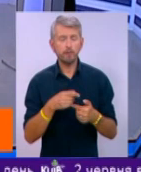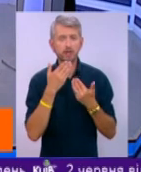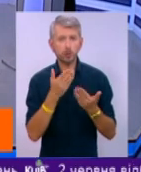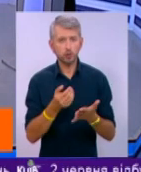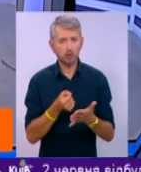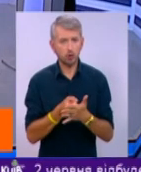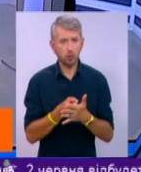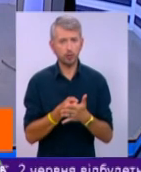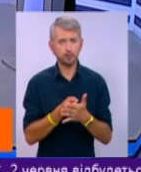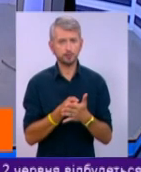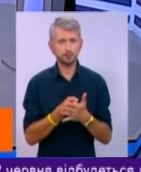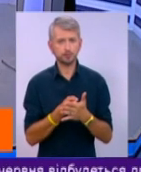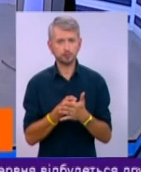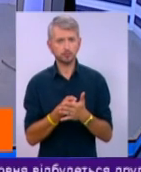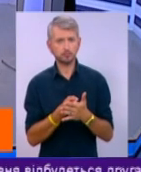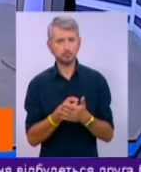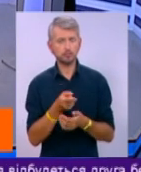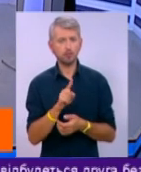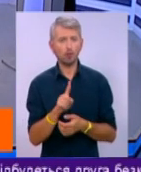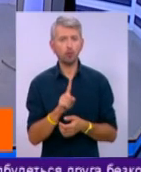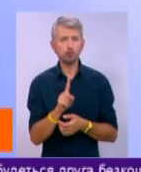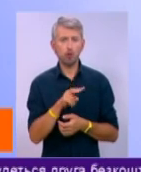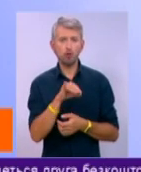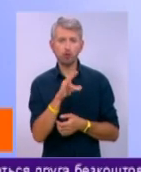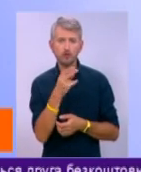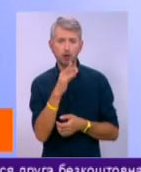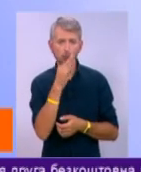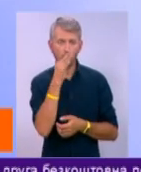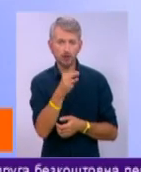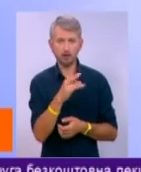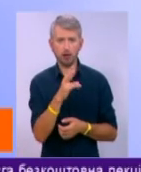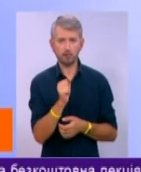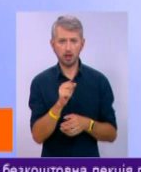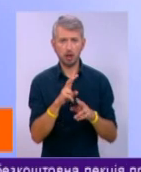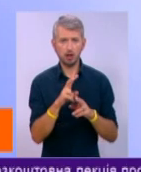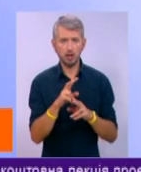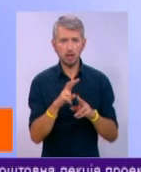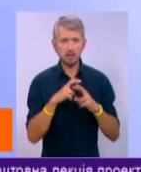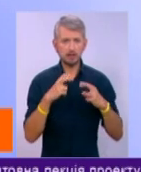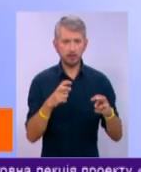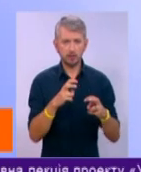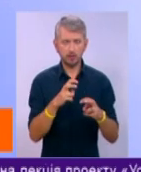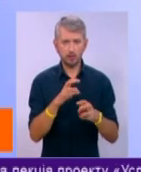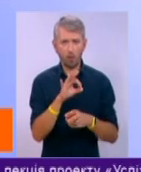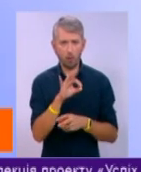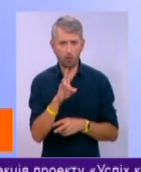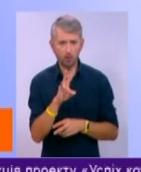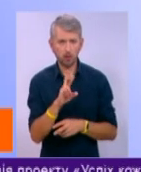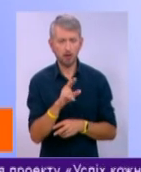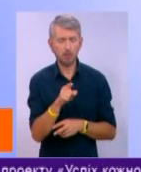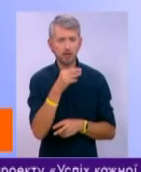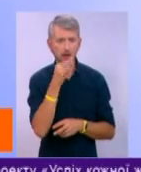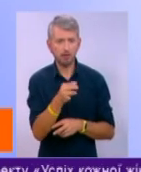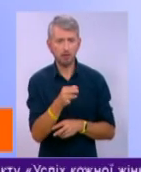до того, що Юрій Віталійович сказав на засіданні Організації Об'єднаних Націй, то, як він сказав,